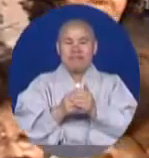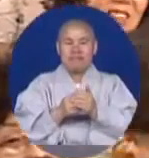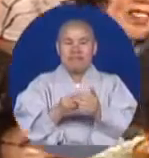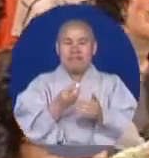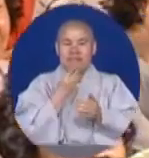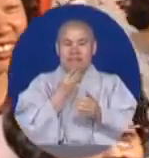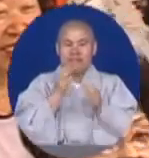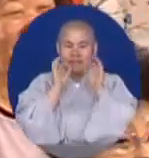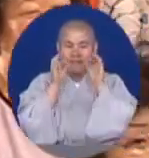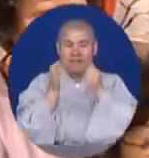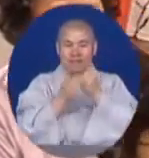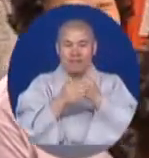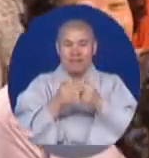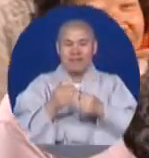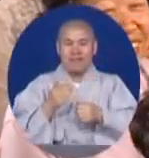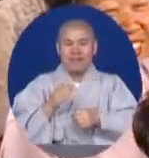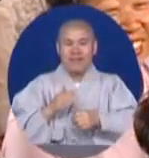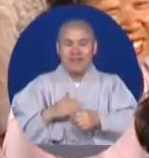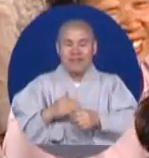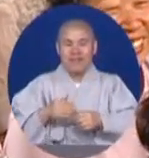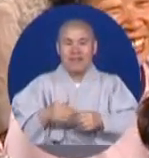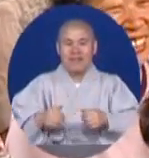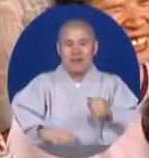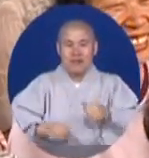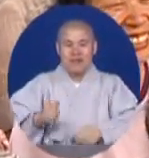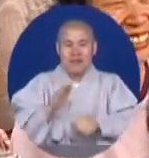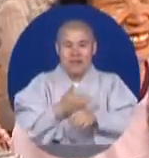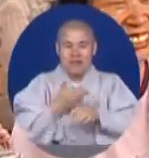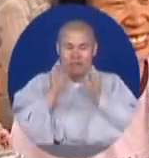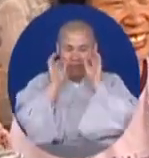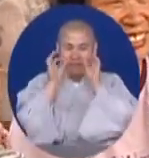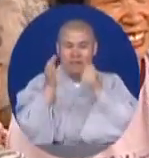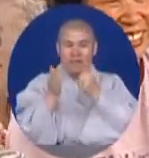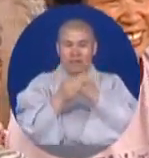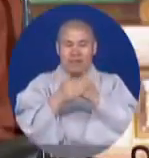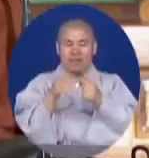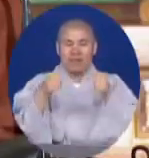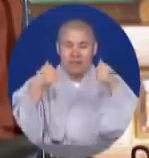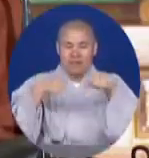그게 제끼에 지가 잘못 봐가지고 지가 나가 떨어진 거예요.